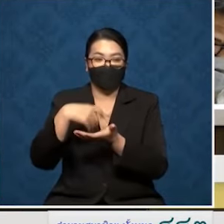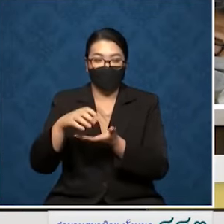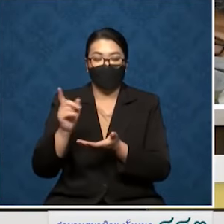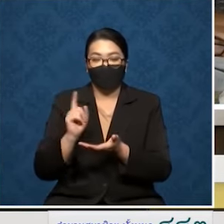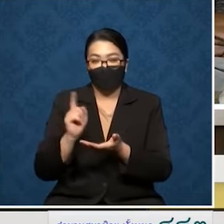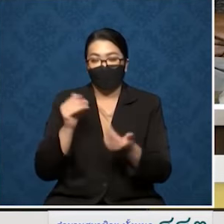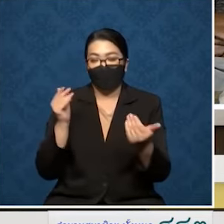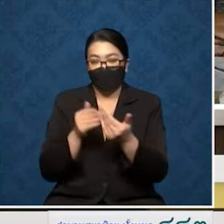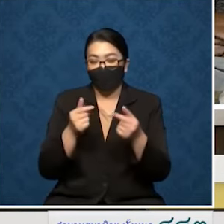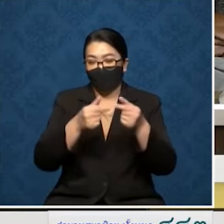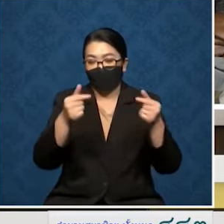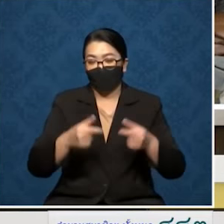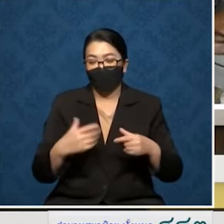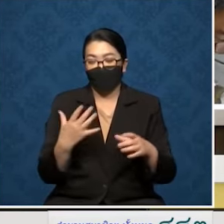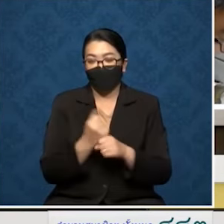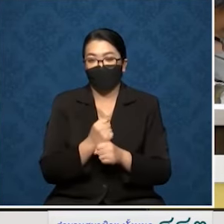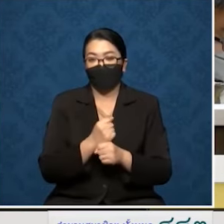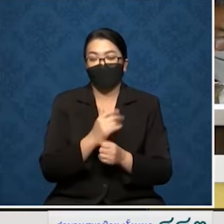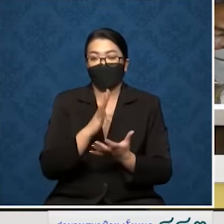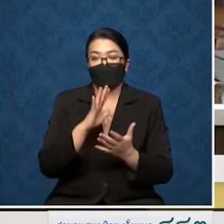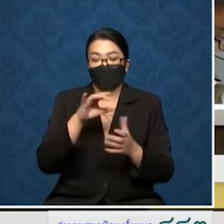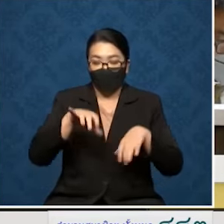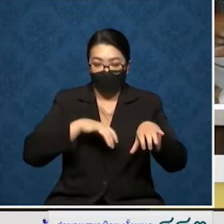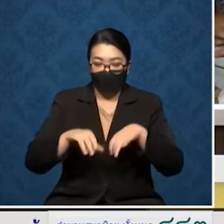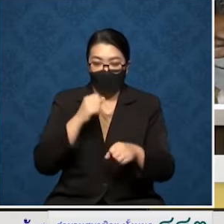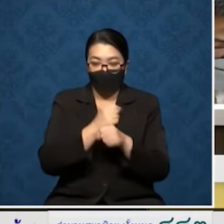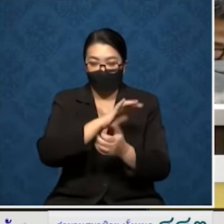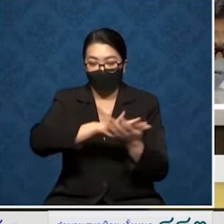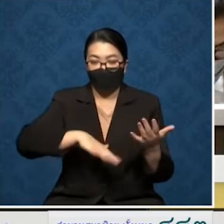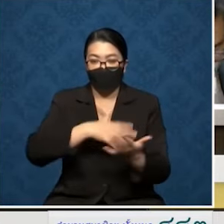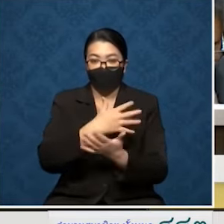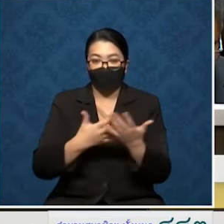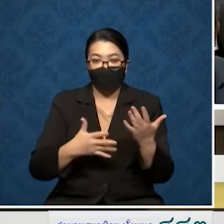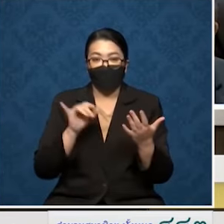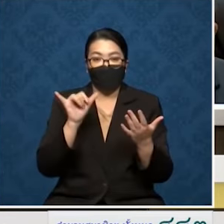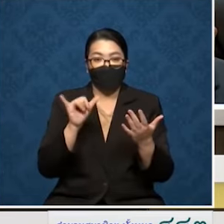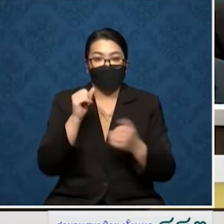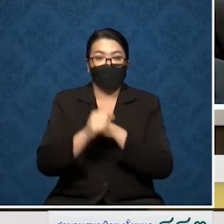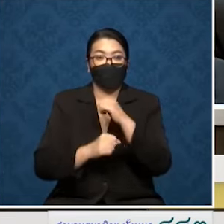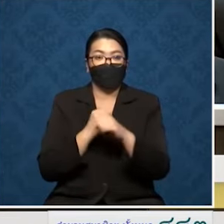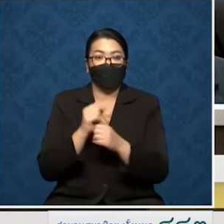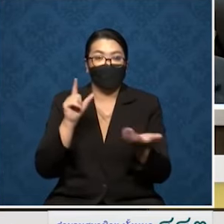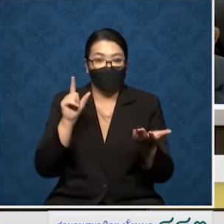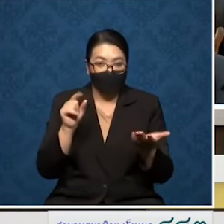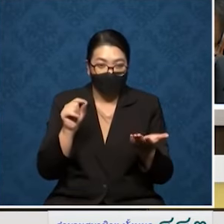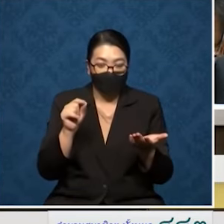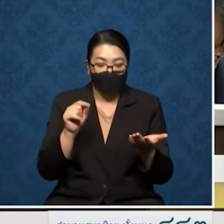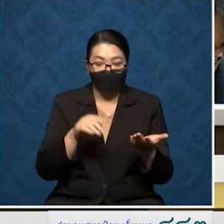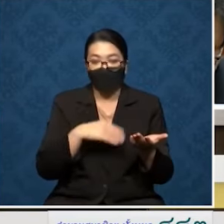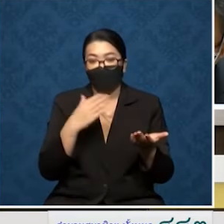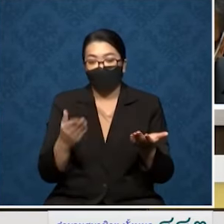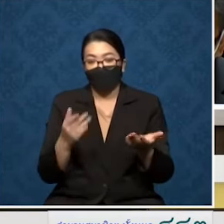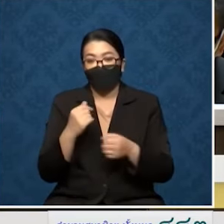กับรายงานสรุปการดำเนินงานดำเนินการตามยุทธศาสตร์ชาติและแผนปฏิรูปประเทศประจ